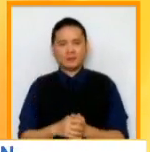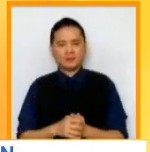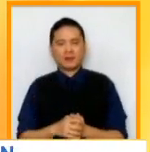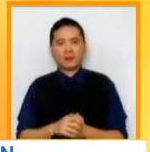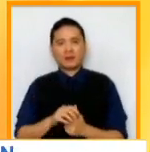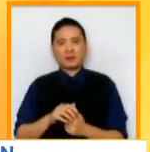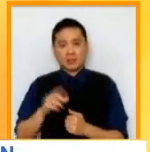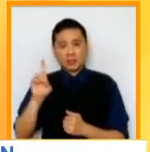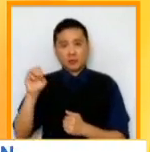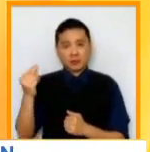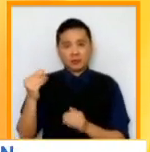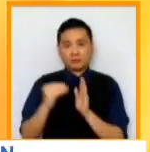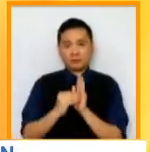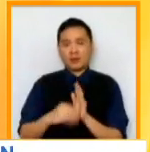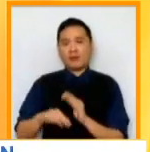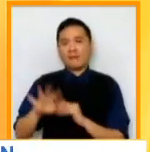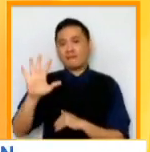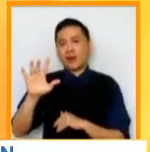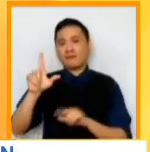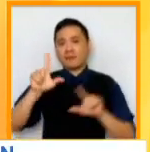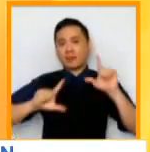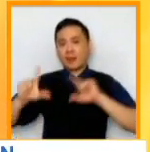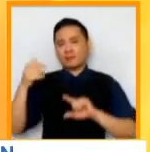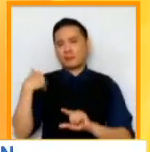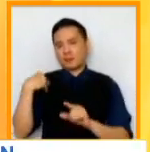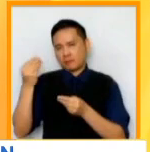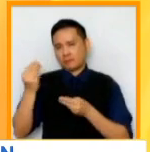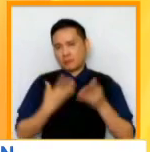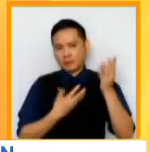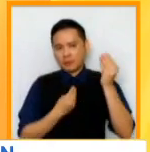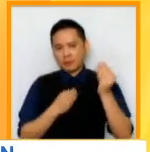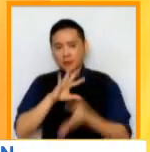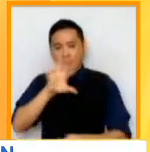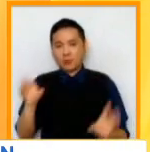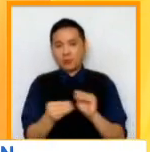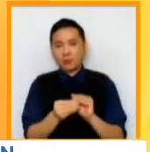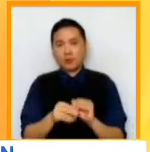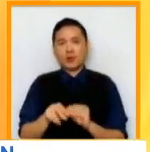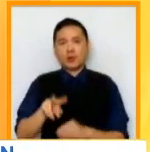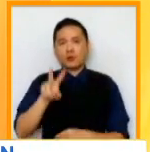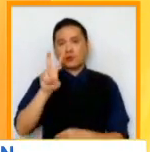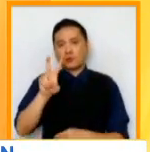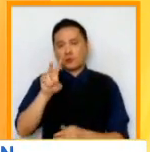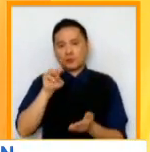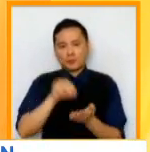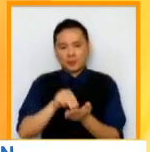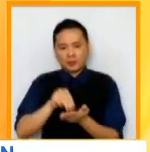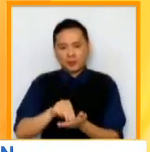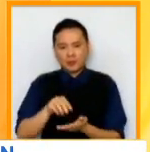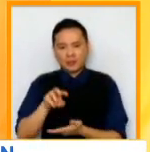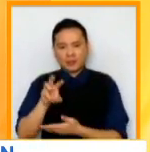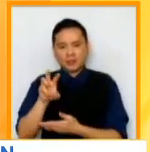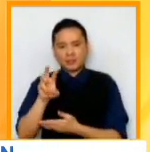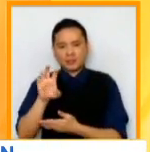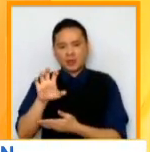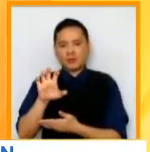hindi nakapagsumite ng datos. Mahigit 2,600,000 na lang o na ang lahat ng gumaling sa